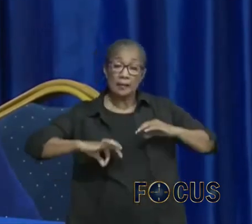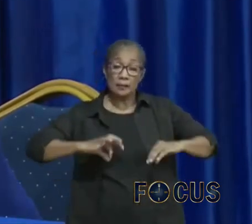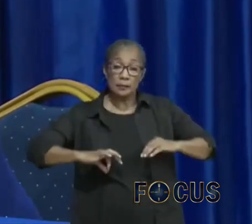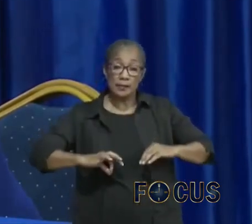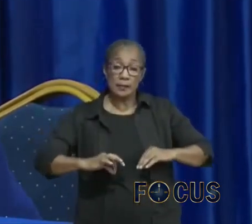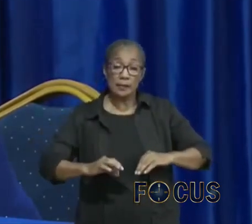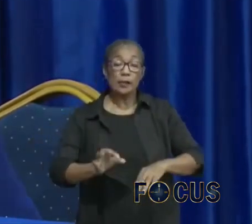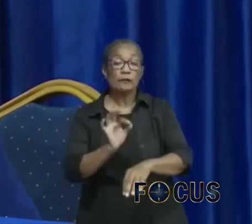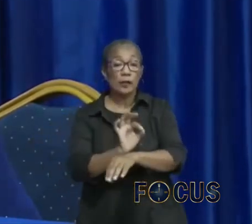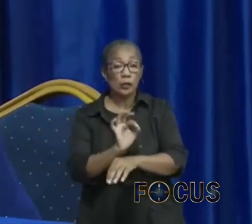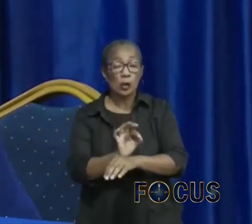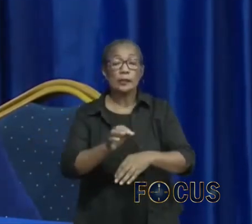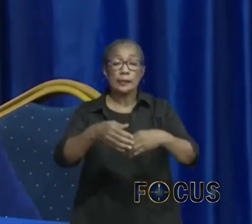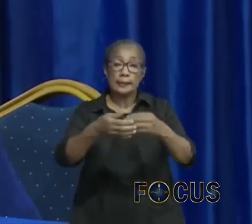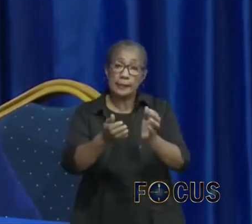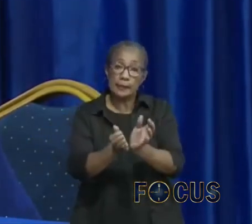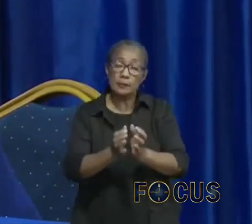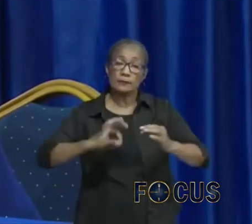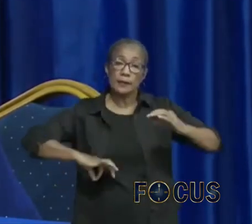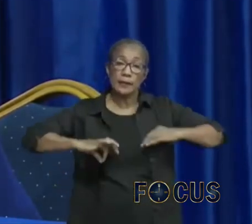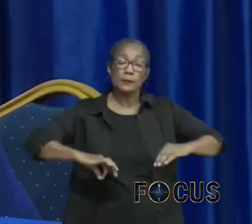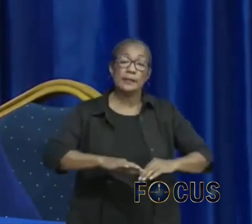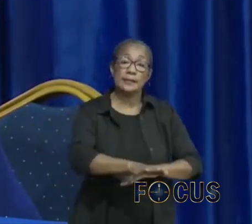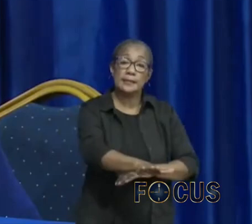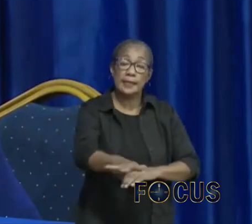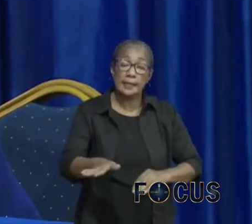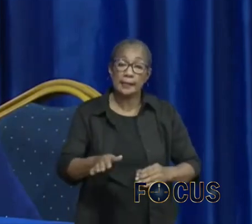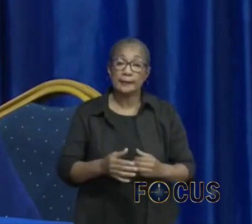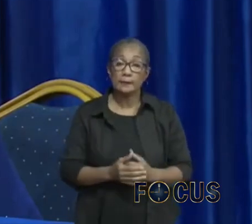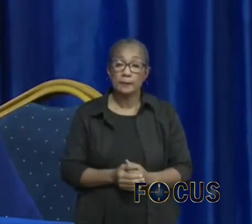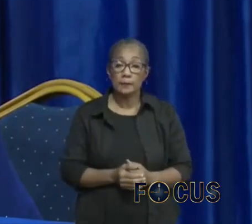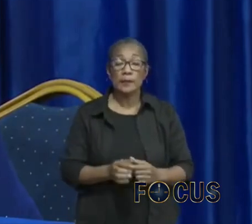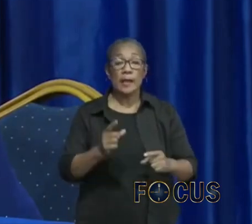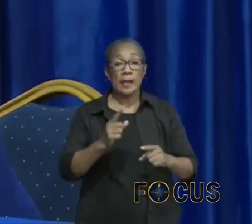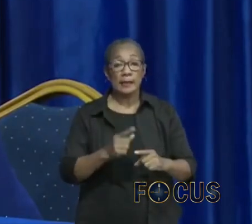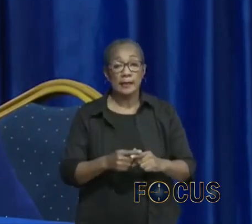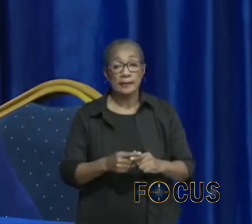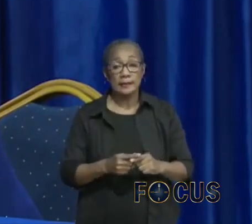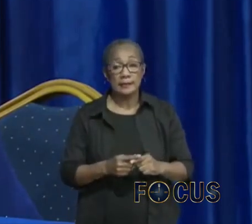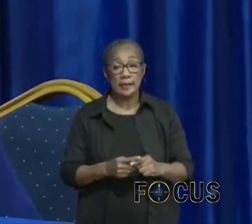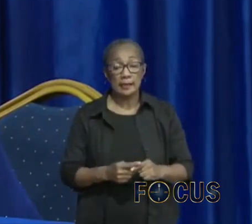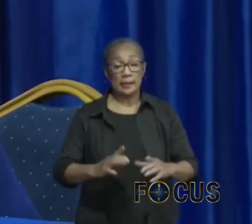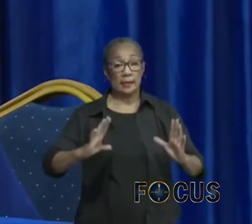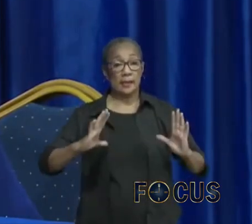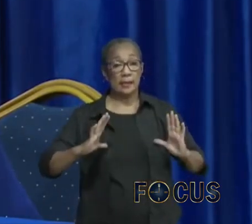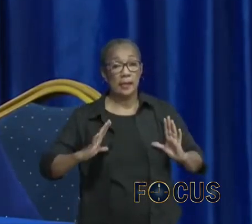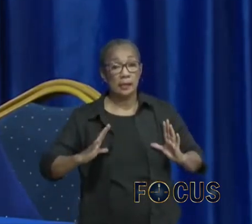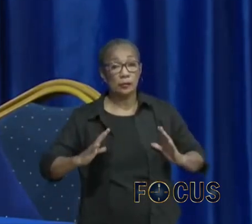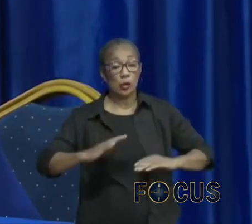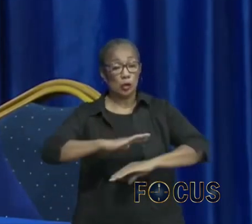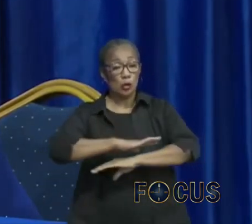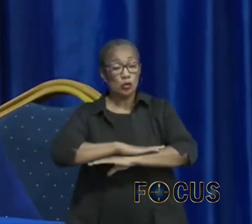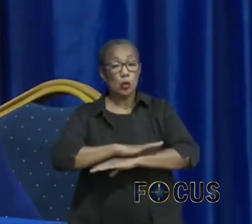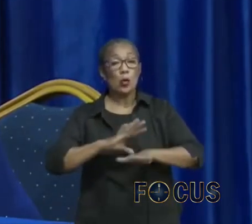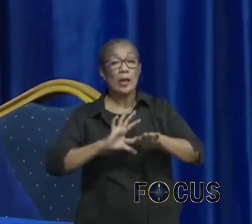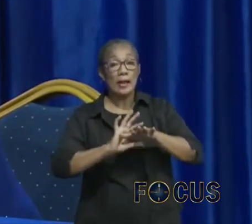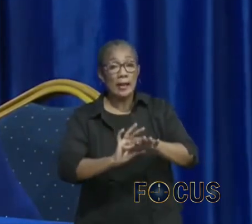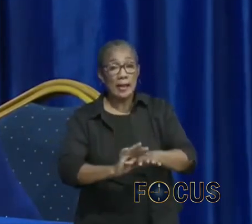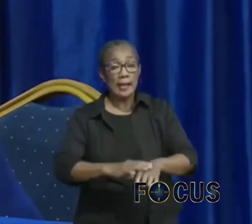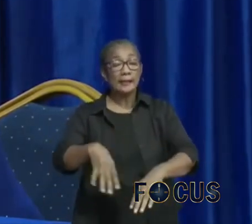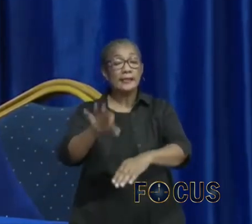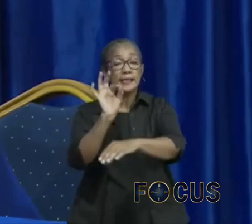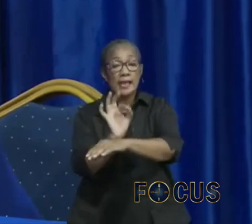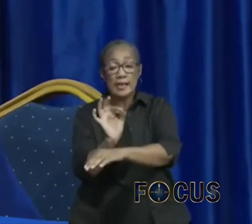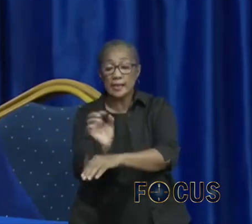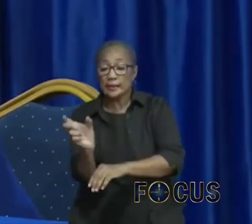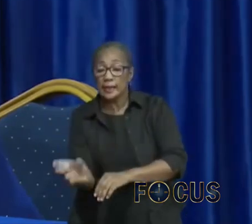de teams van het ministerie, en dat zijn de directeuren, de schoolleiders, de